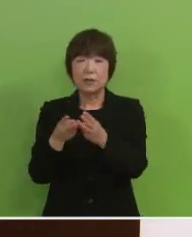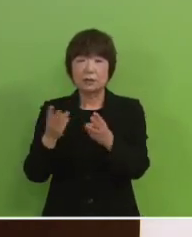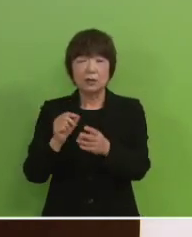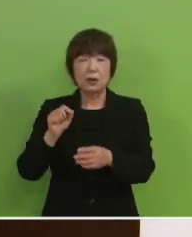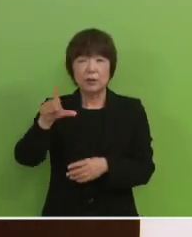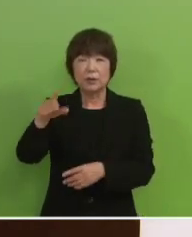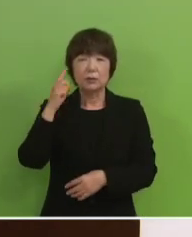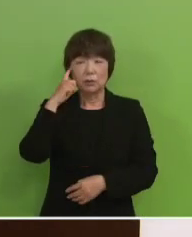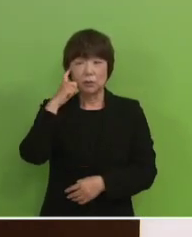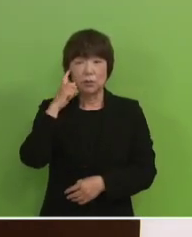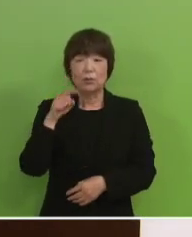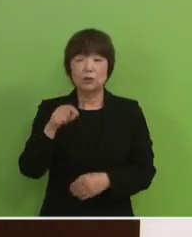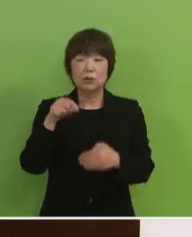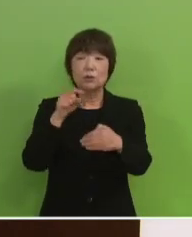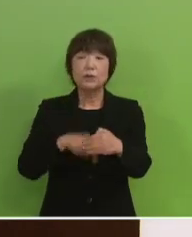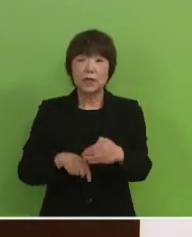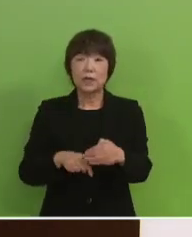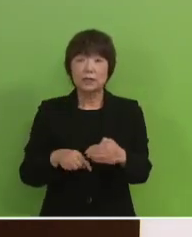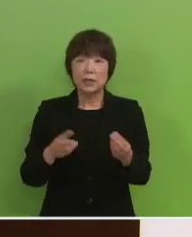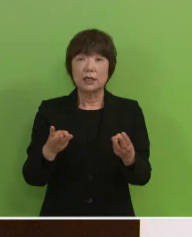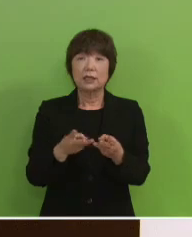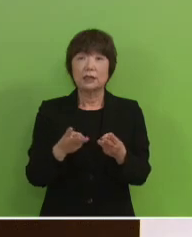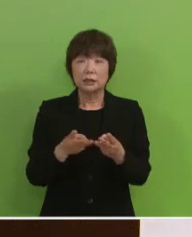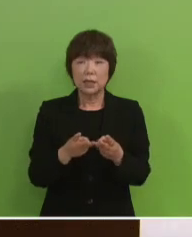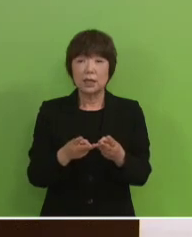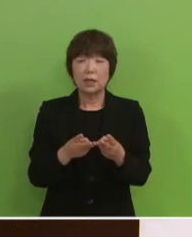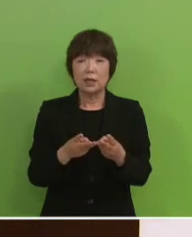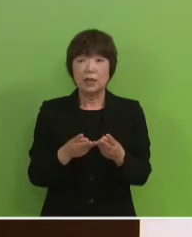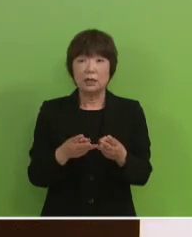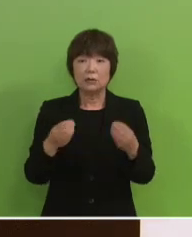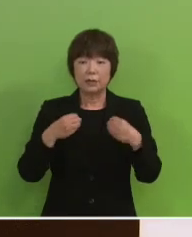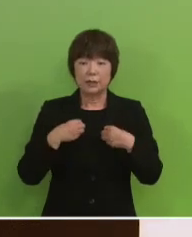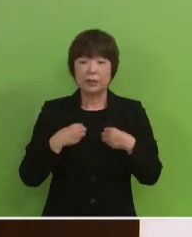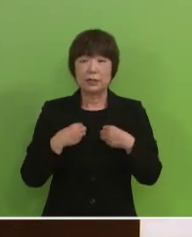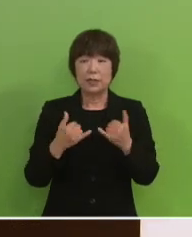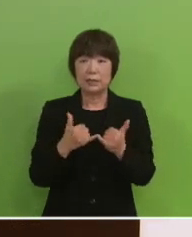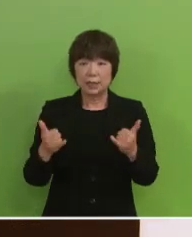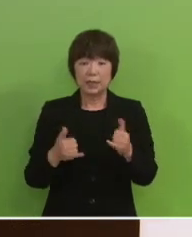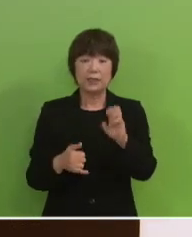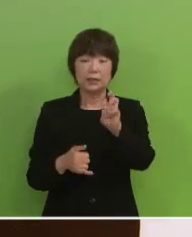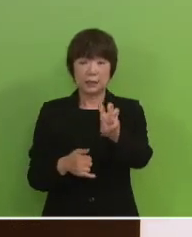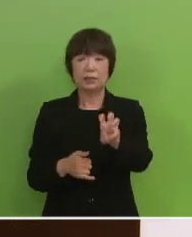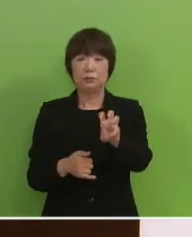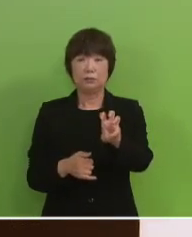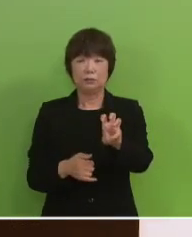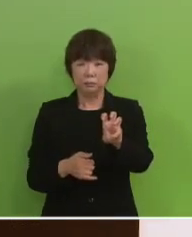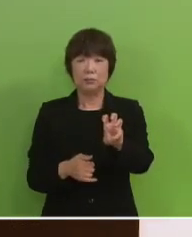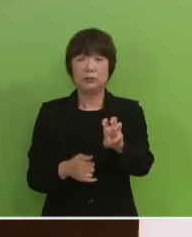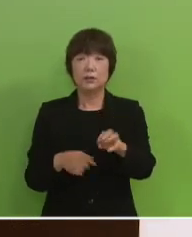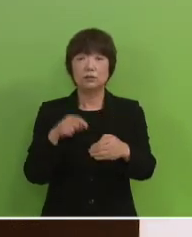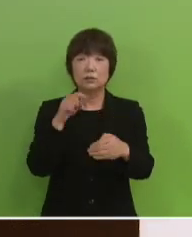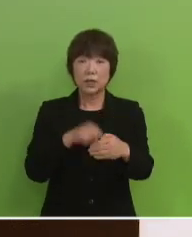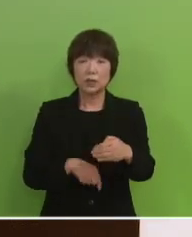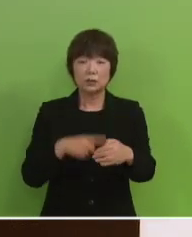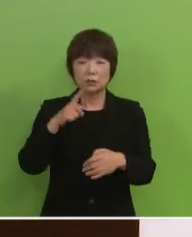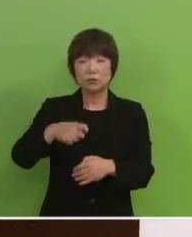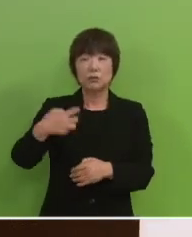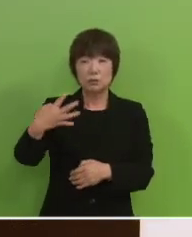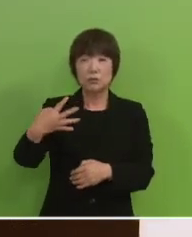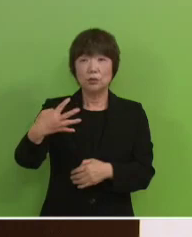ましてその中で30件の要請が確認されていますこの30件のうち14件が